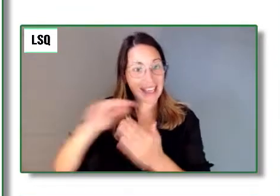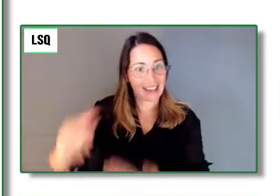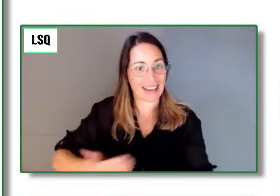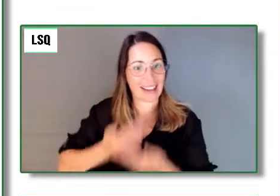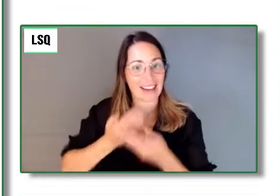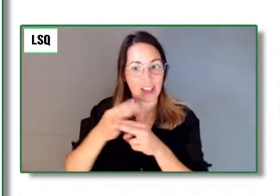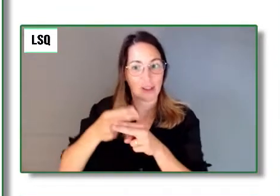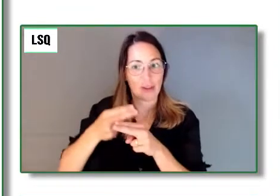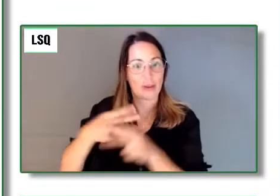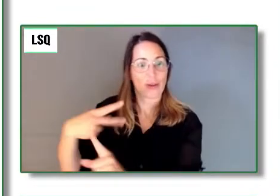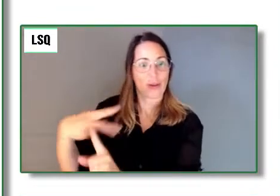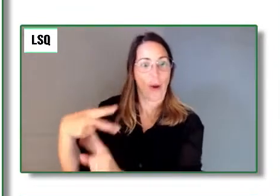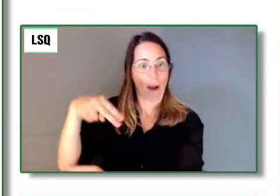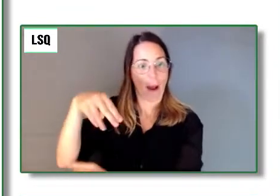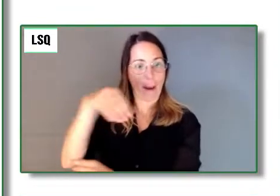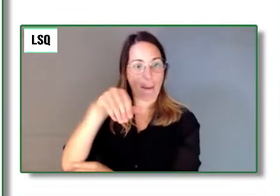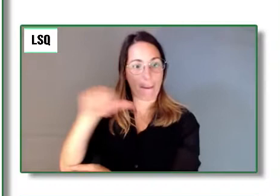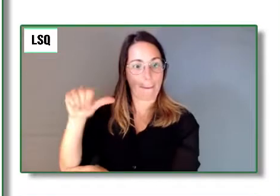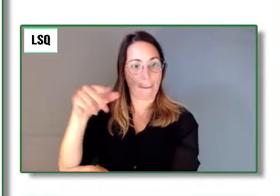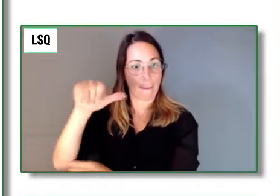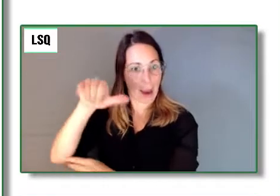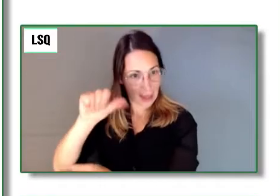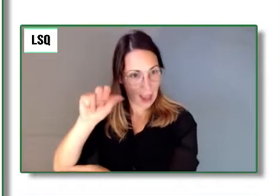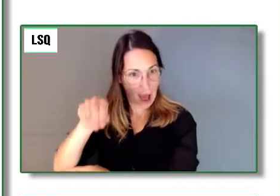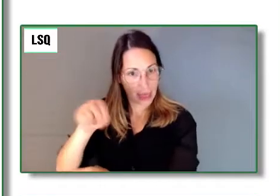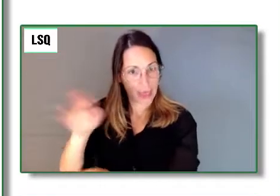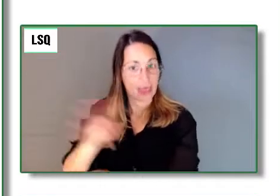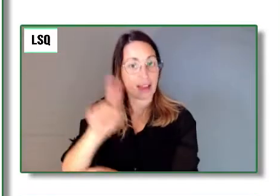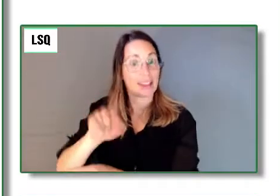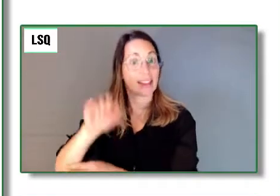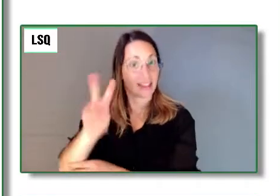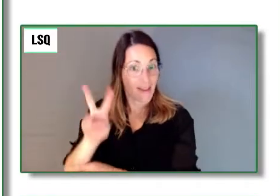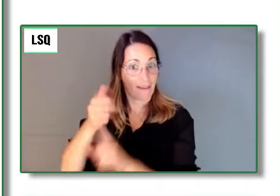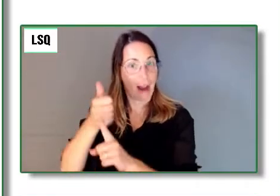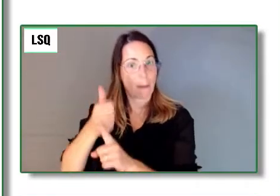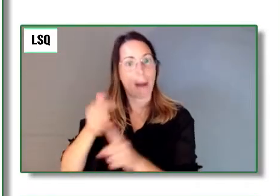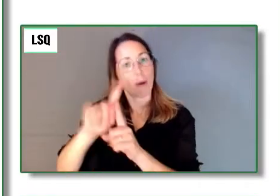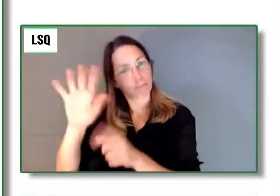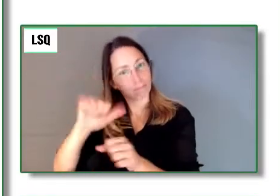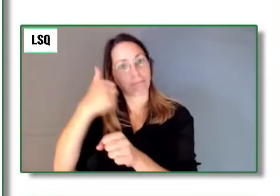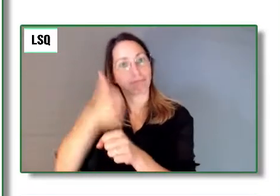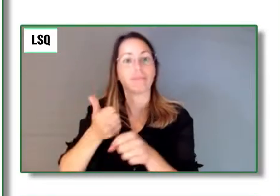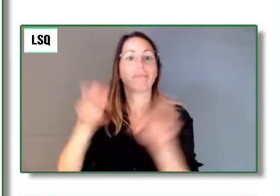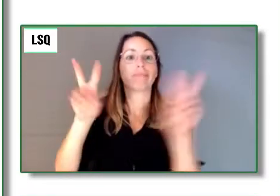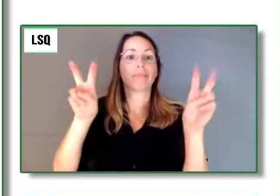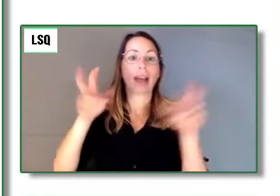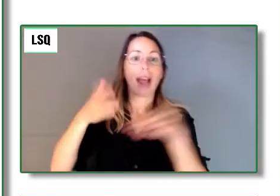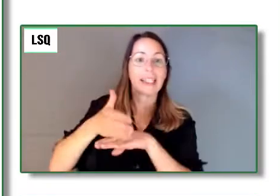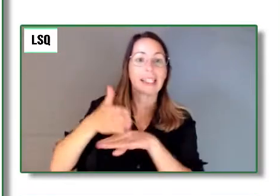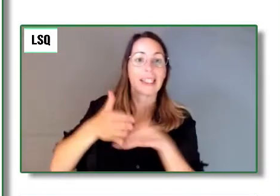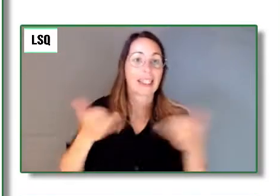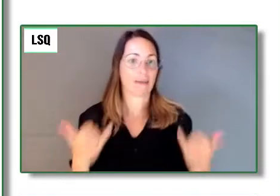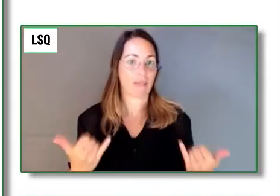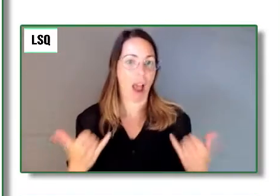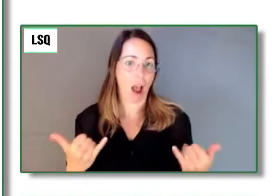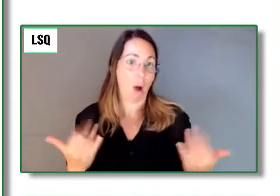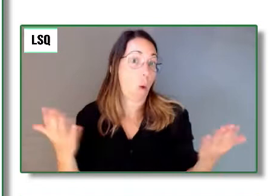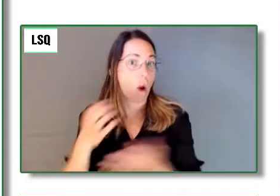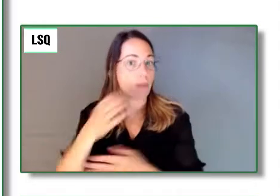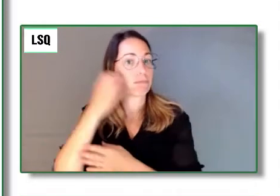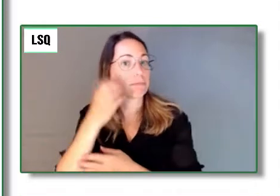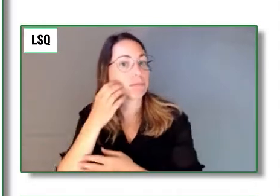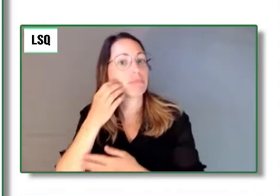rôle déterminant dans le contenu participatif et l'échange d'informations sur l'accessibilité de lieux dans le monde entier. Bienvenue, Maayan.